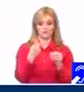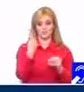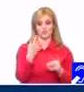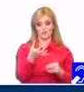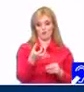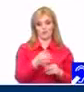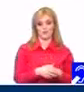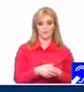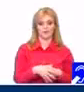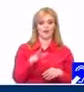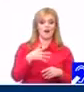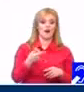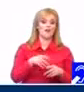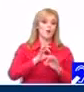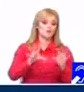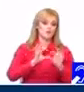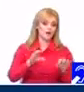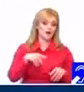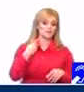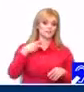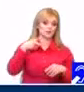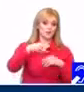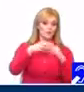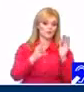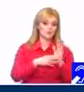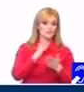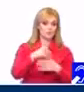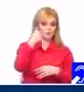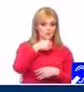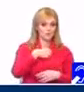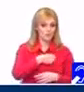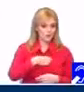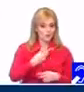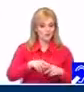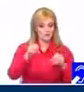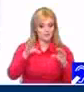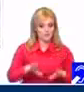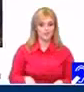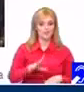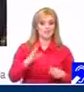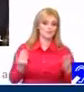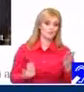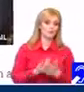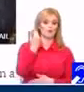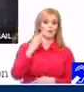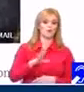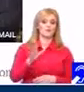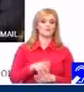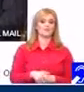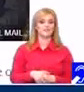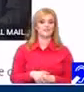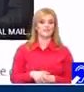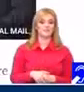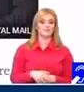monedă. Monetăria regală a explicat că 2018 este un an important și de aceea a decis să bată moneda jubiliară cu o